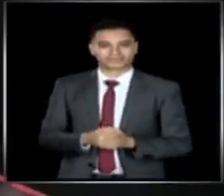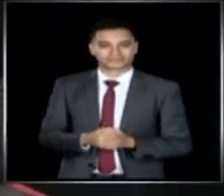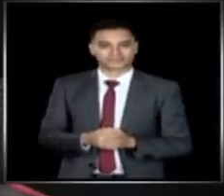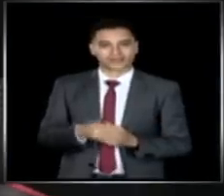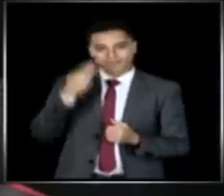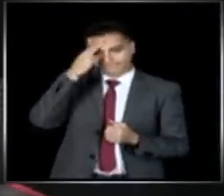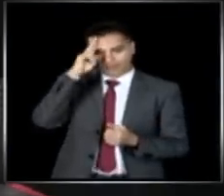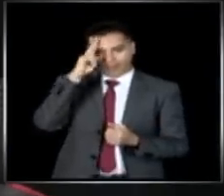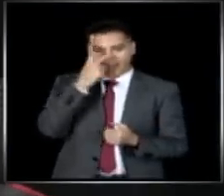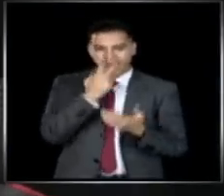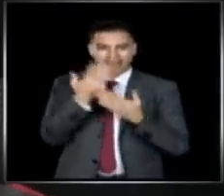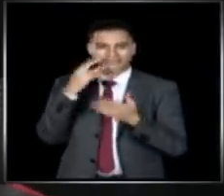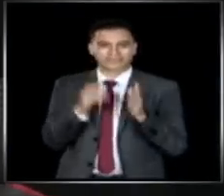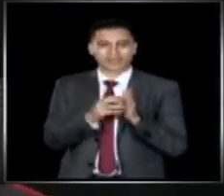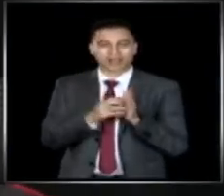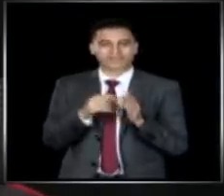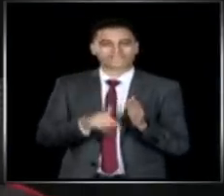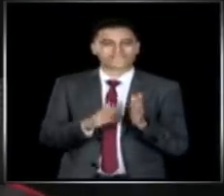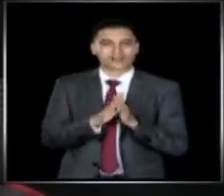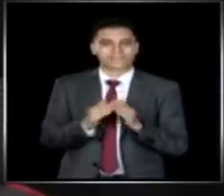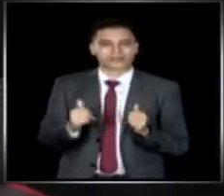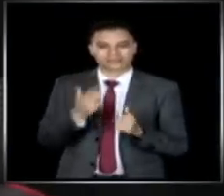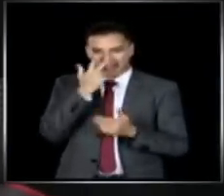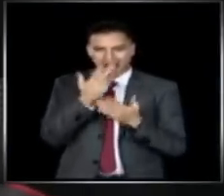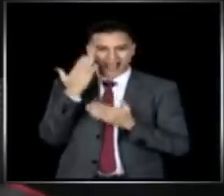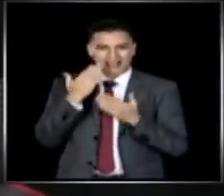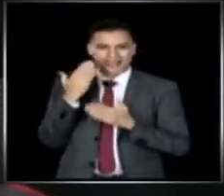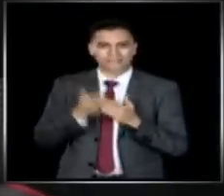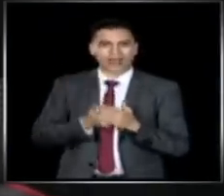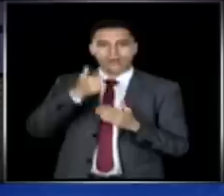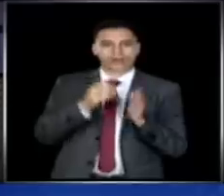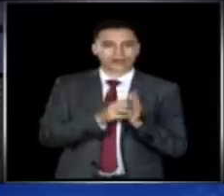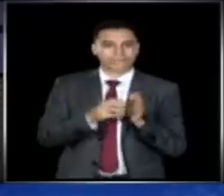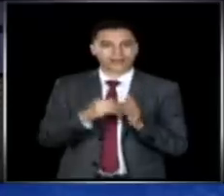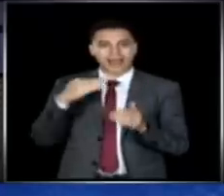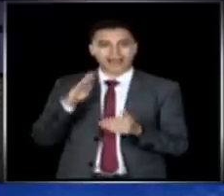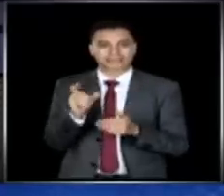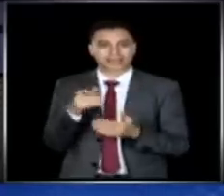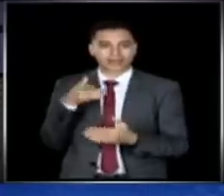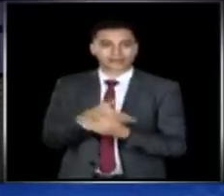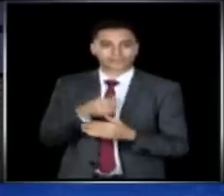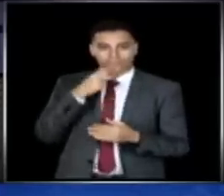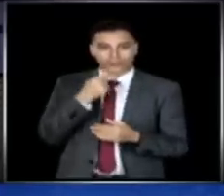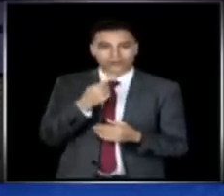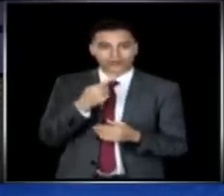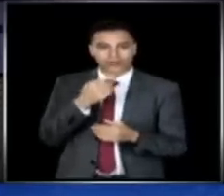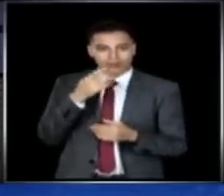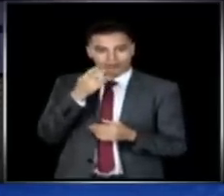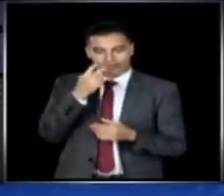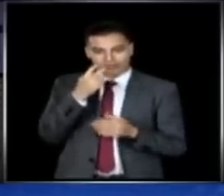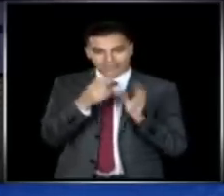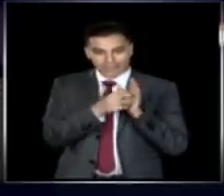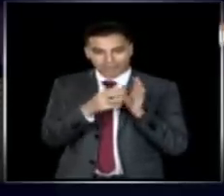ما هي أقدم جامعة في مصر؟ حسن عروس، الأزهر. إجابتك؟ الأزهر.